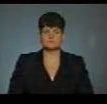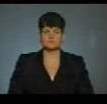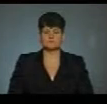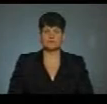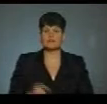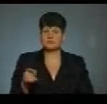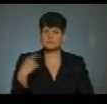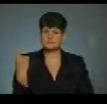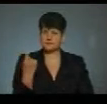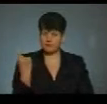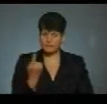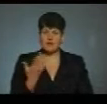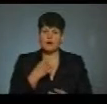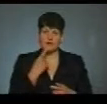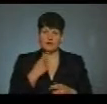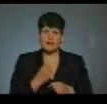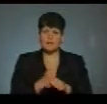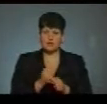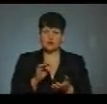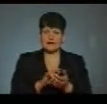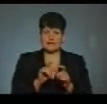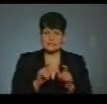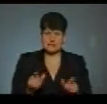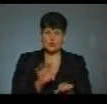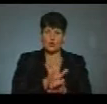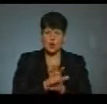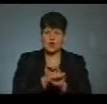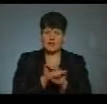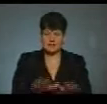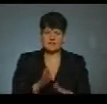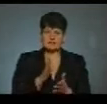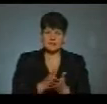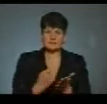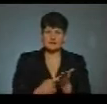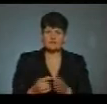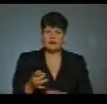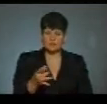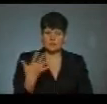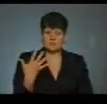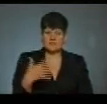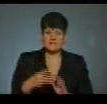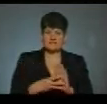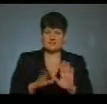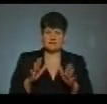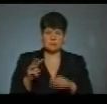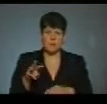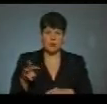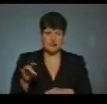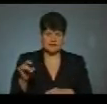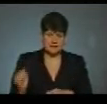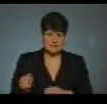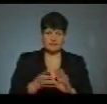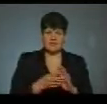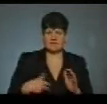На Тернопільщині, за даними обласного лабораторного центру, коронавірус підтвердили в таких районах. 58 випадків у Монастирському, 9